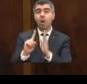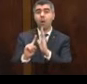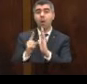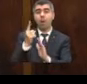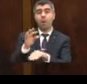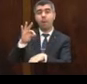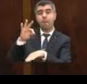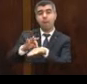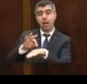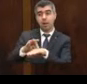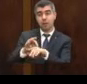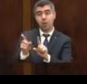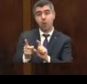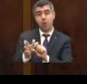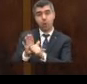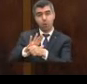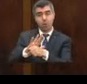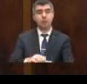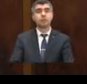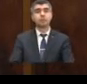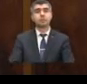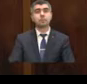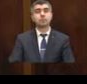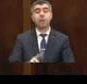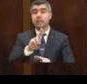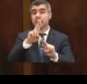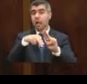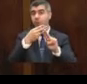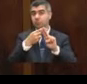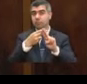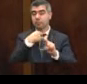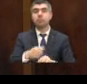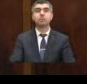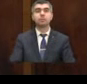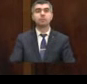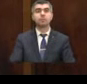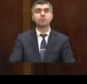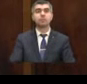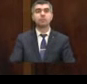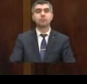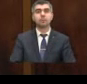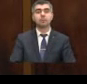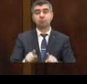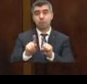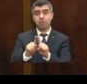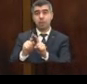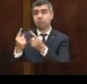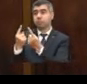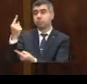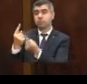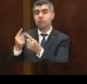الأزمة التي فرضتها جائحة كورونا؟ الإجابة لو أجرينا استفتاء